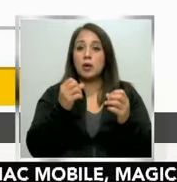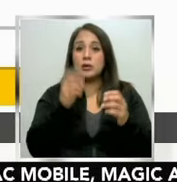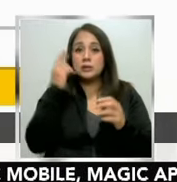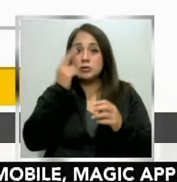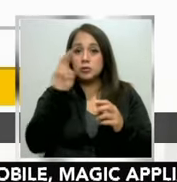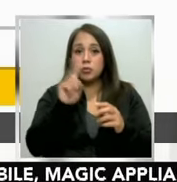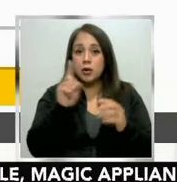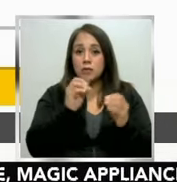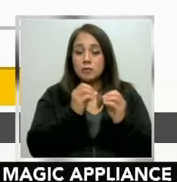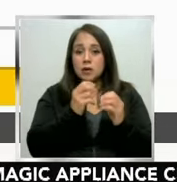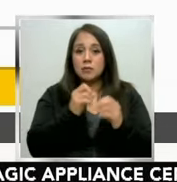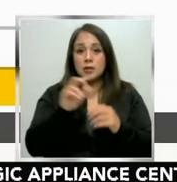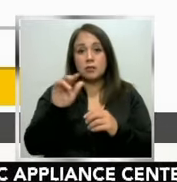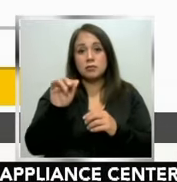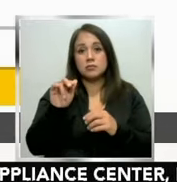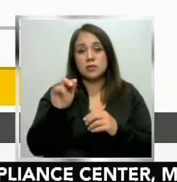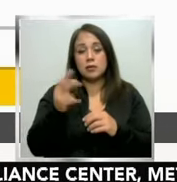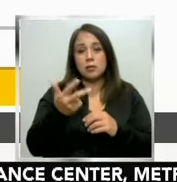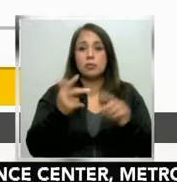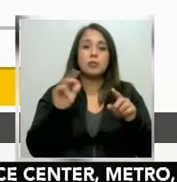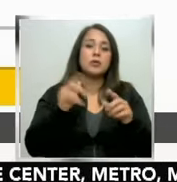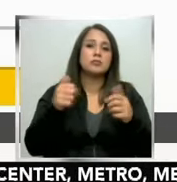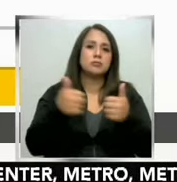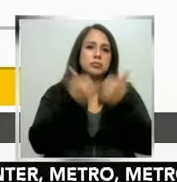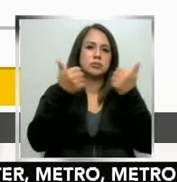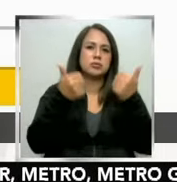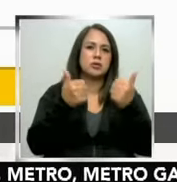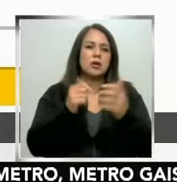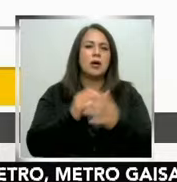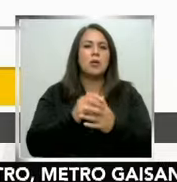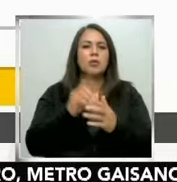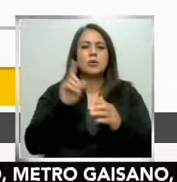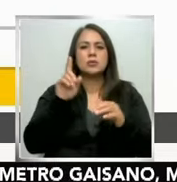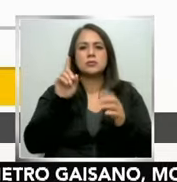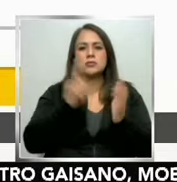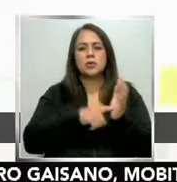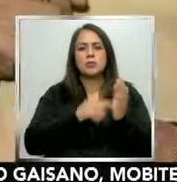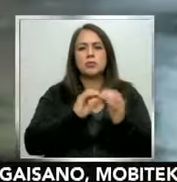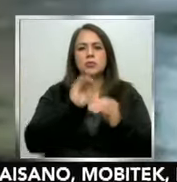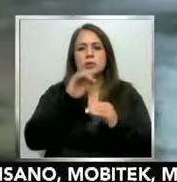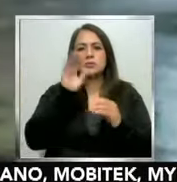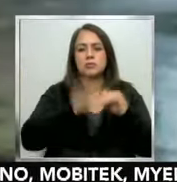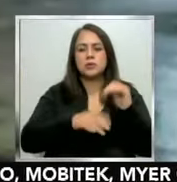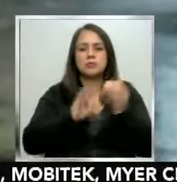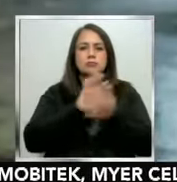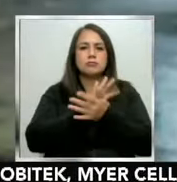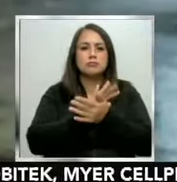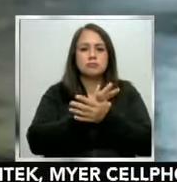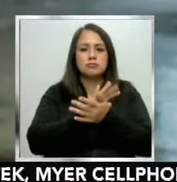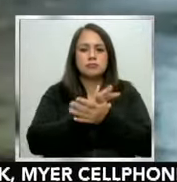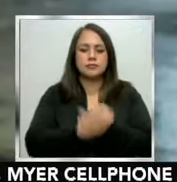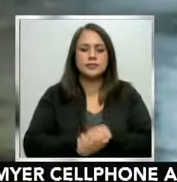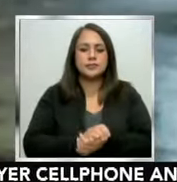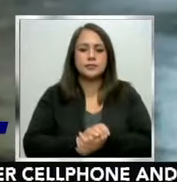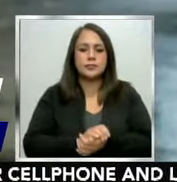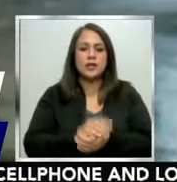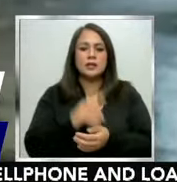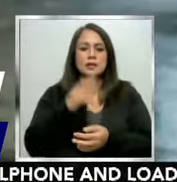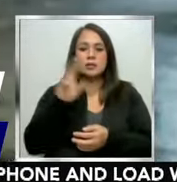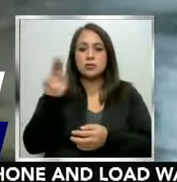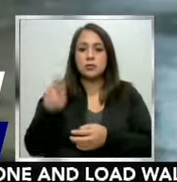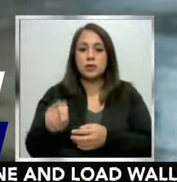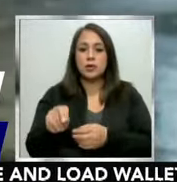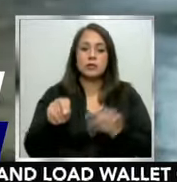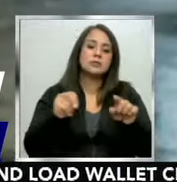kalsada. Mas mataas lamang ng 1,000 sa mga namatay dahil sa COVID-19. Ayon sa United Nations, sa buong